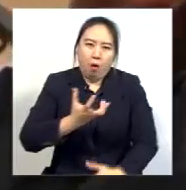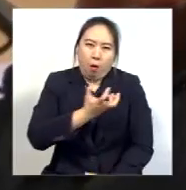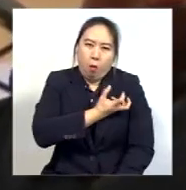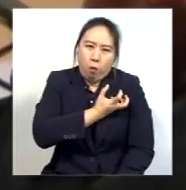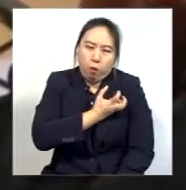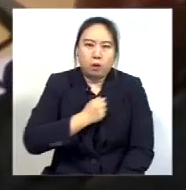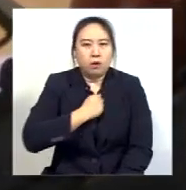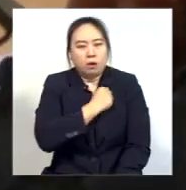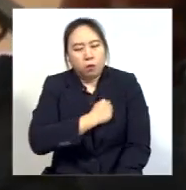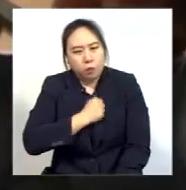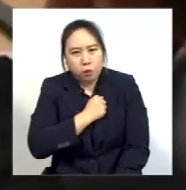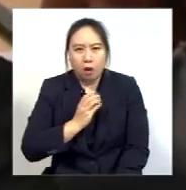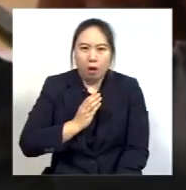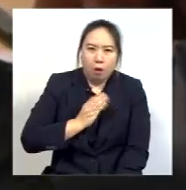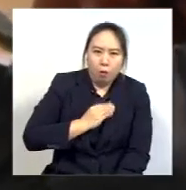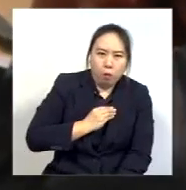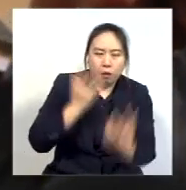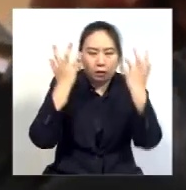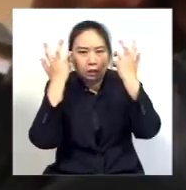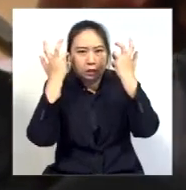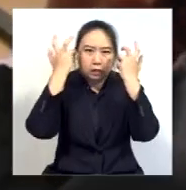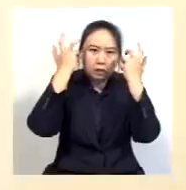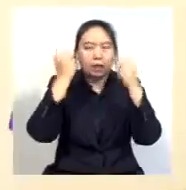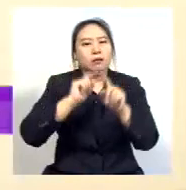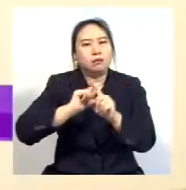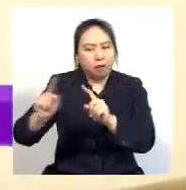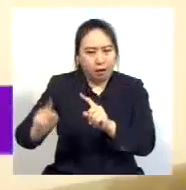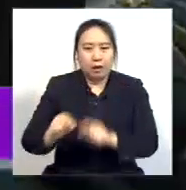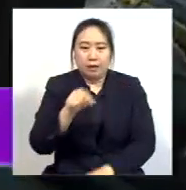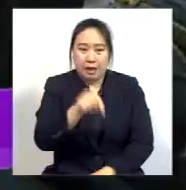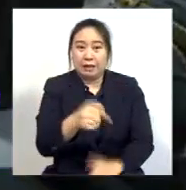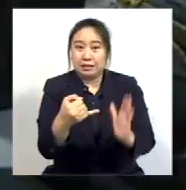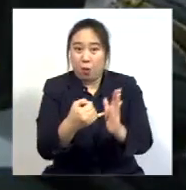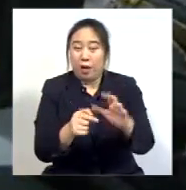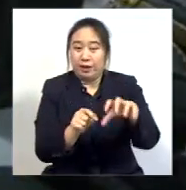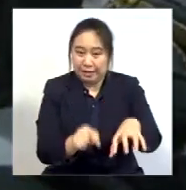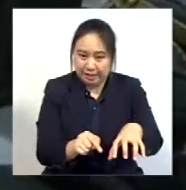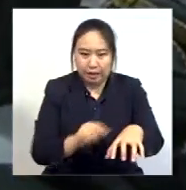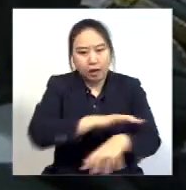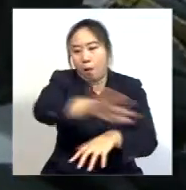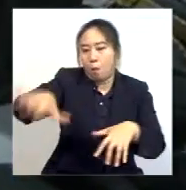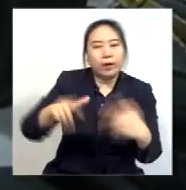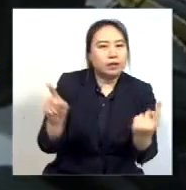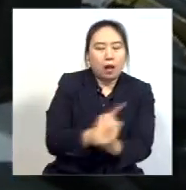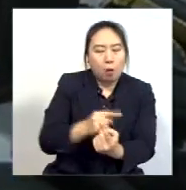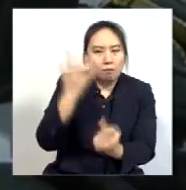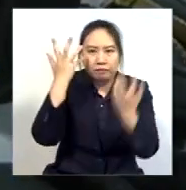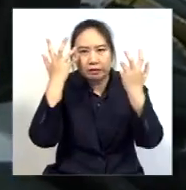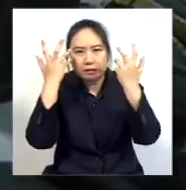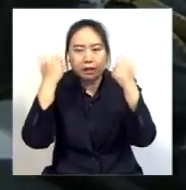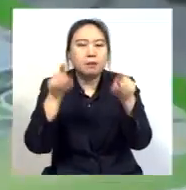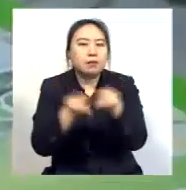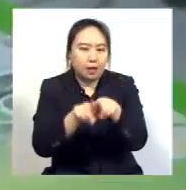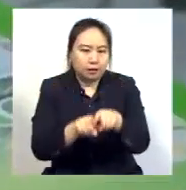ความโศกเศร้าความกลัวและความวิตกกังวลทั้งในพื้นที่และในสังคมนะคะซึ่งประชา